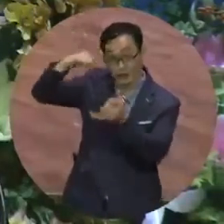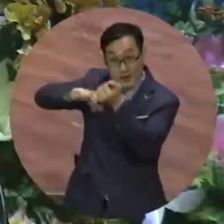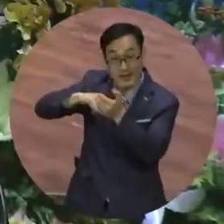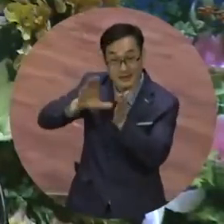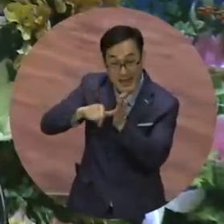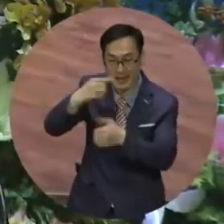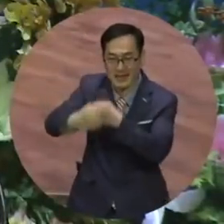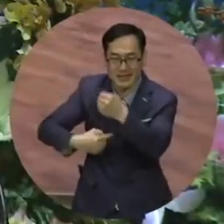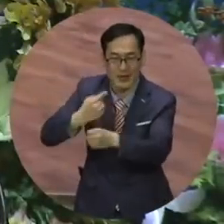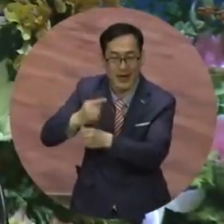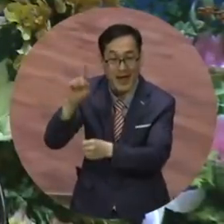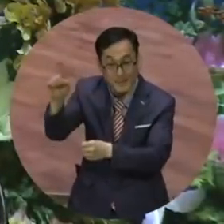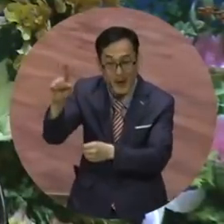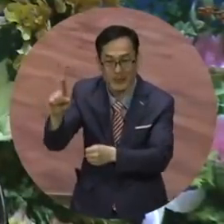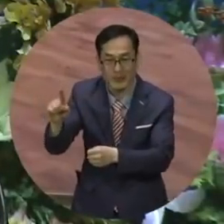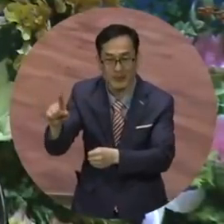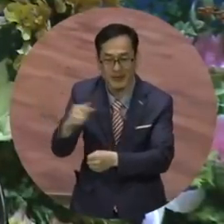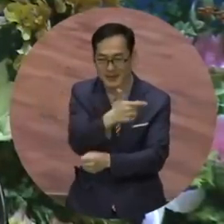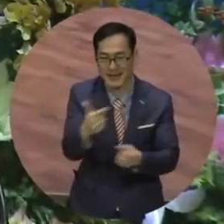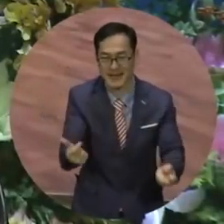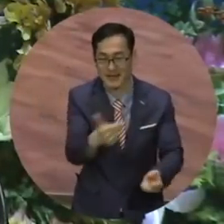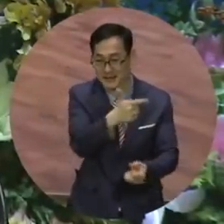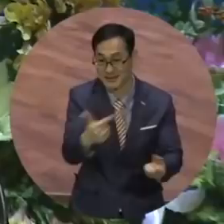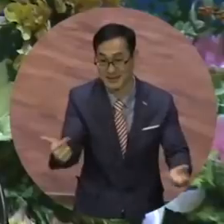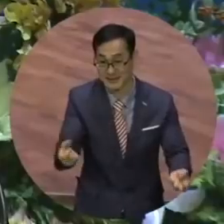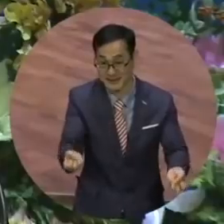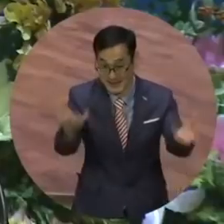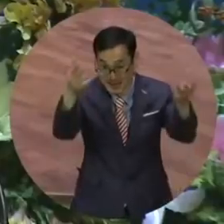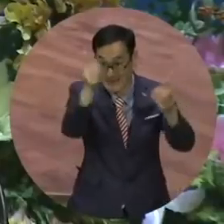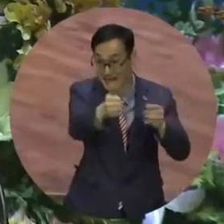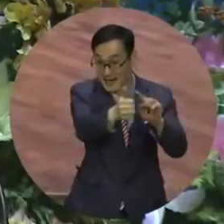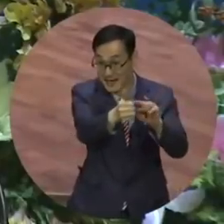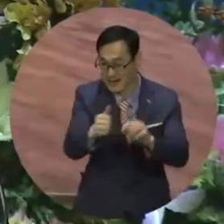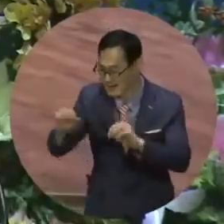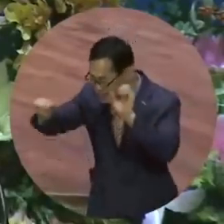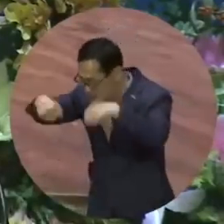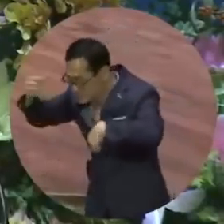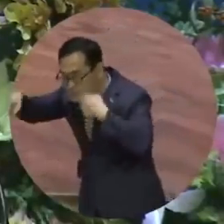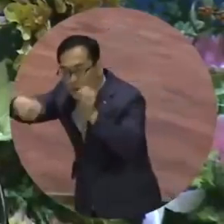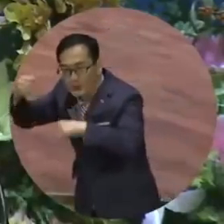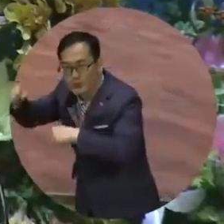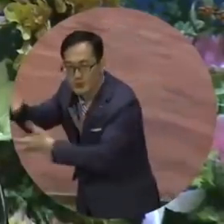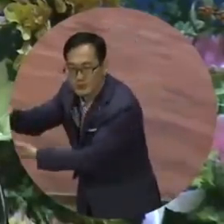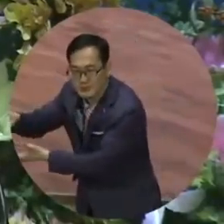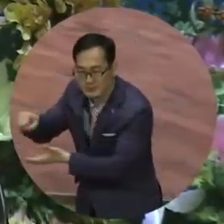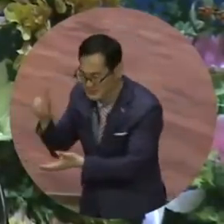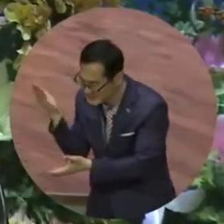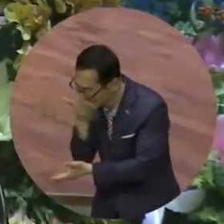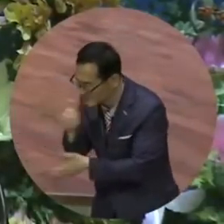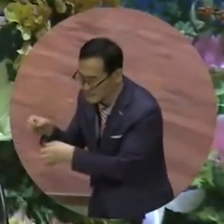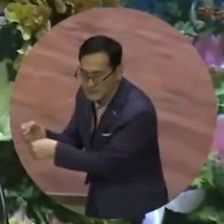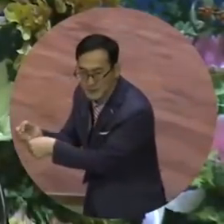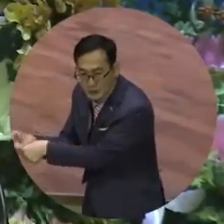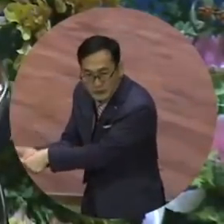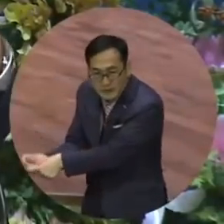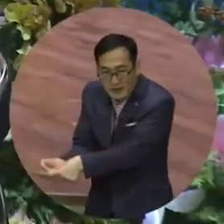번씩만 대제사장 앞에 나옵니다. 나올 때 짐승 들고 나와야 돼. 생명 있는 거 가지고 나와. 생명, 돈 많은